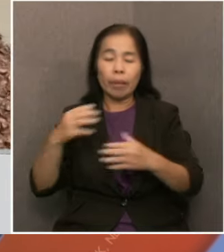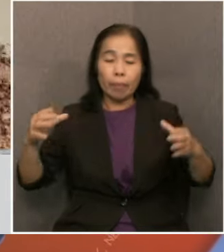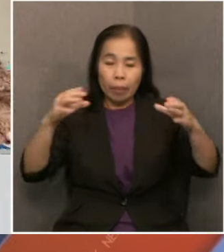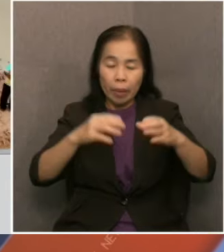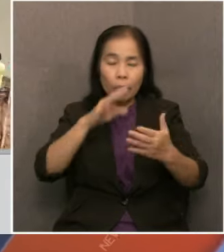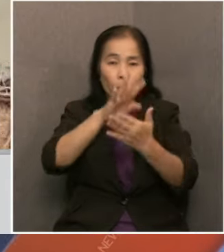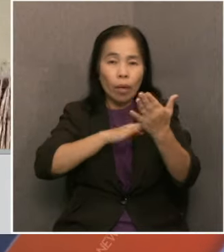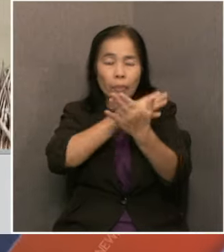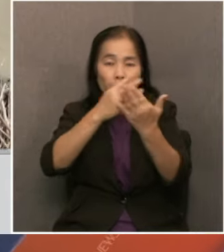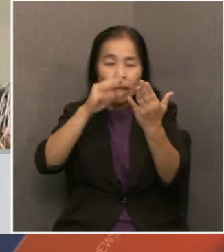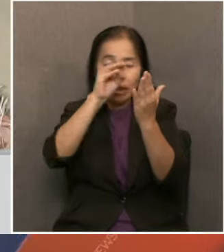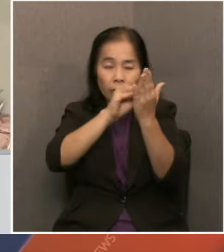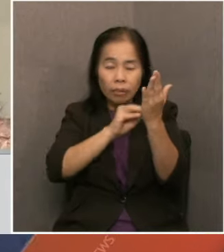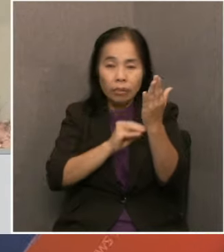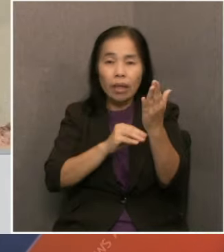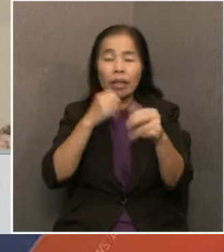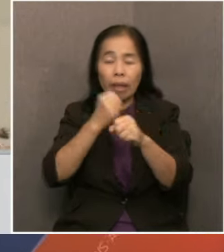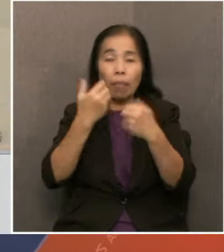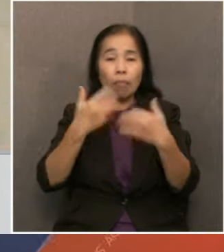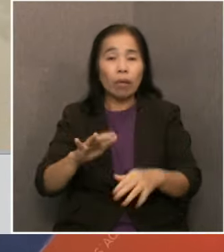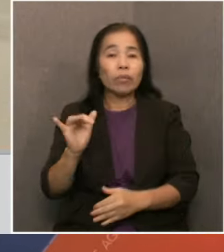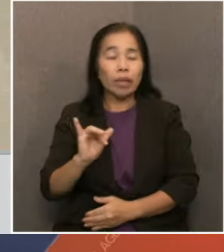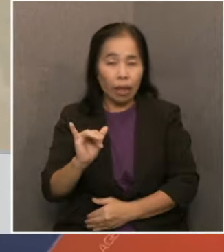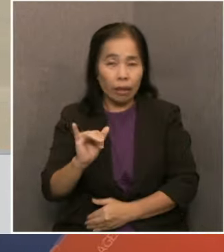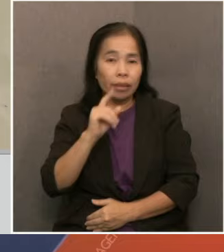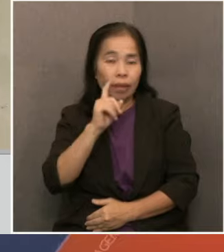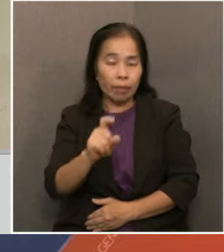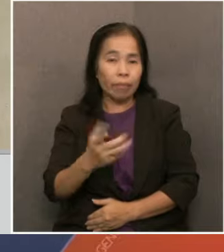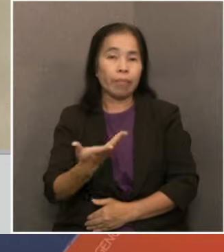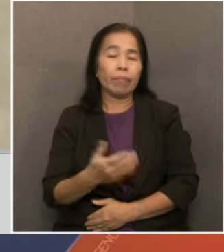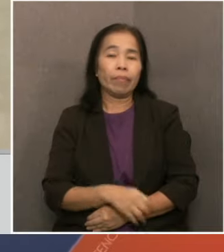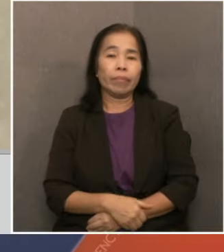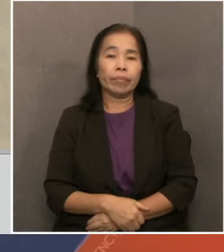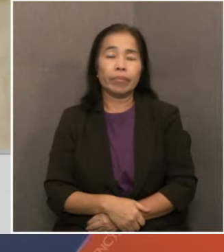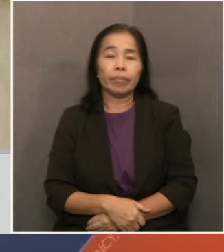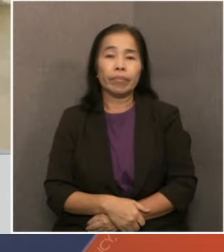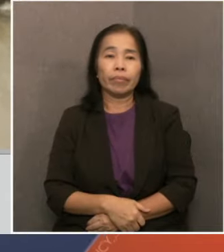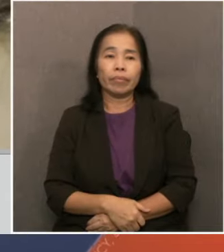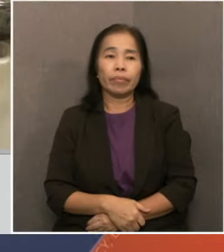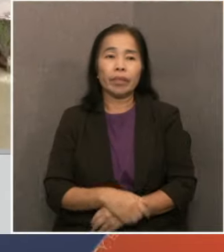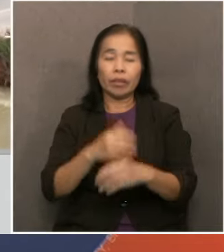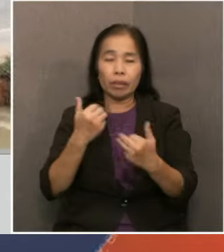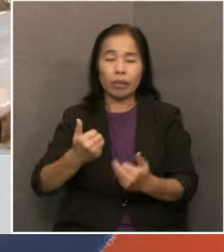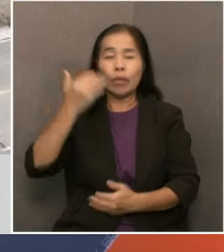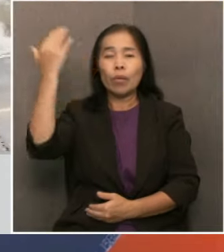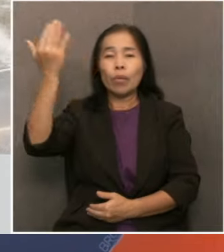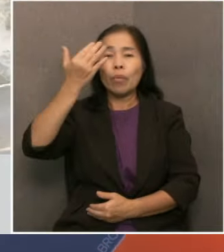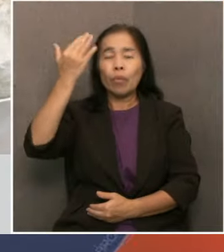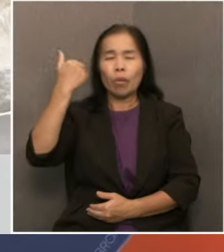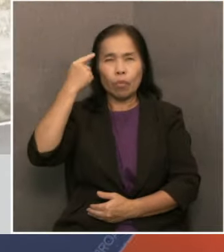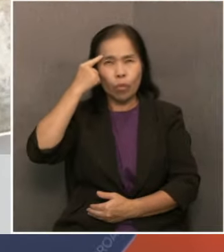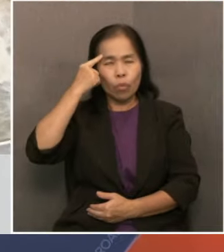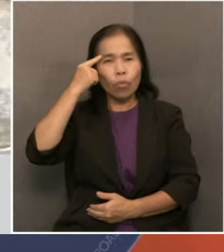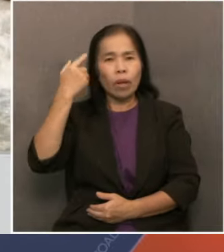อัจรย์ม่น้มจงหด โยธารงหว